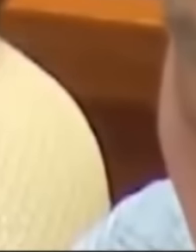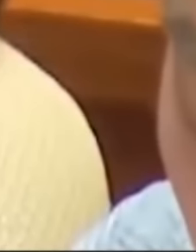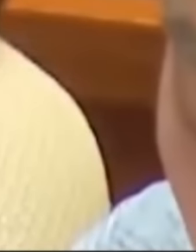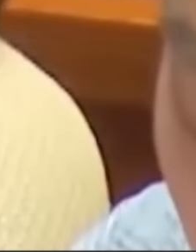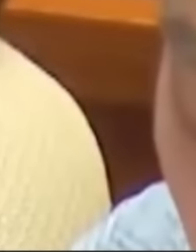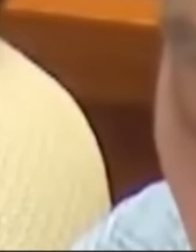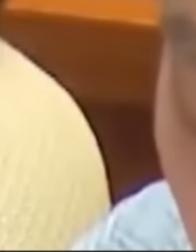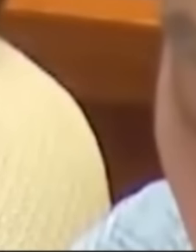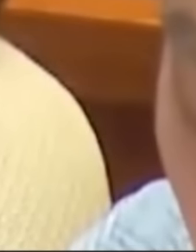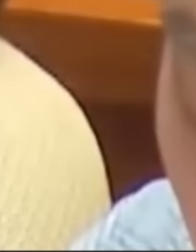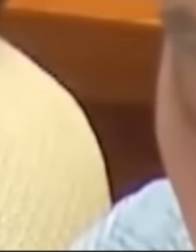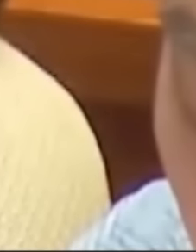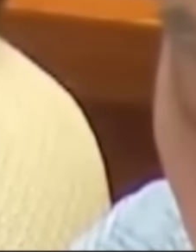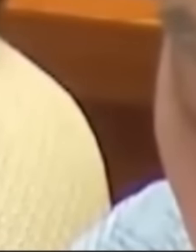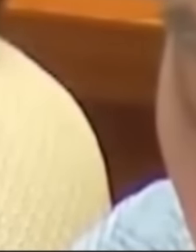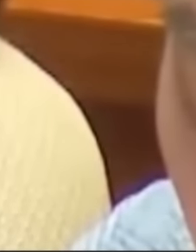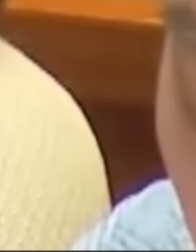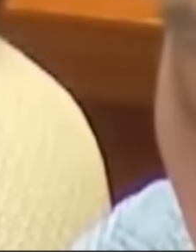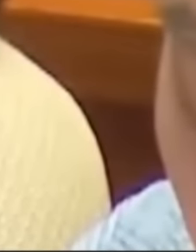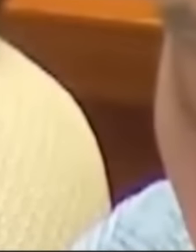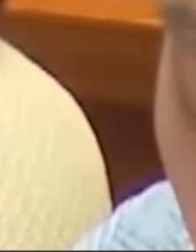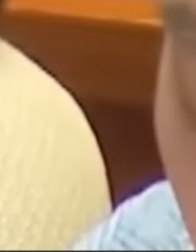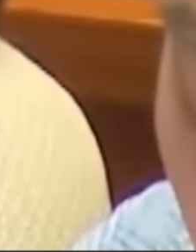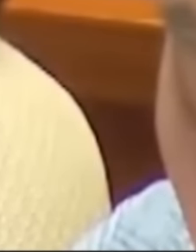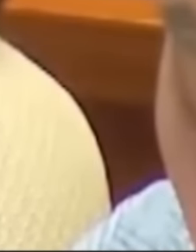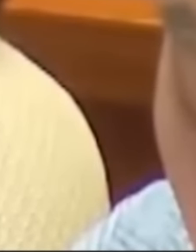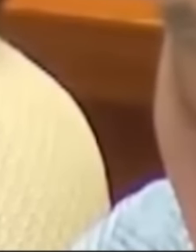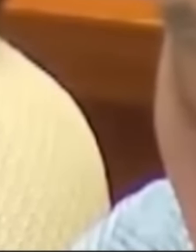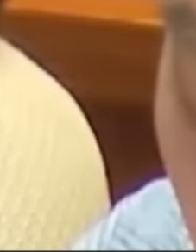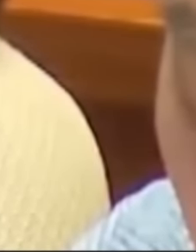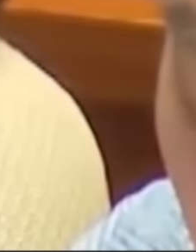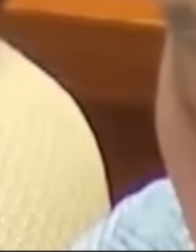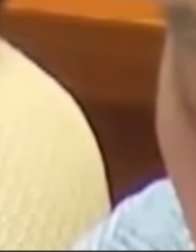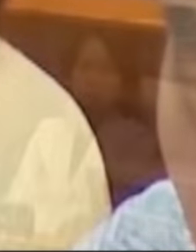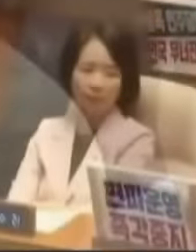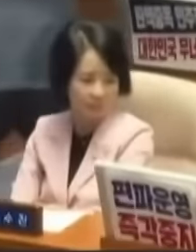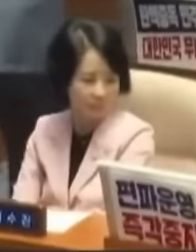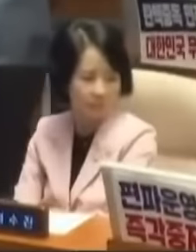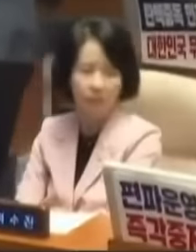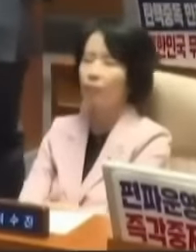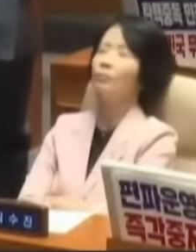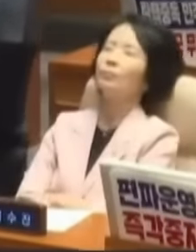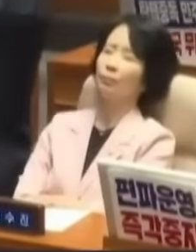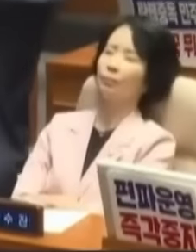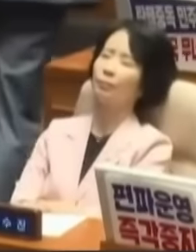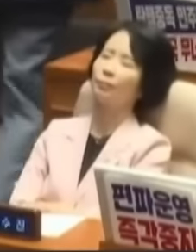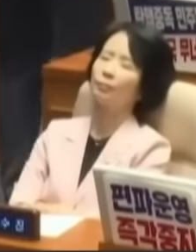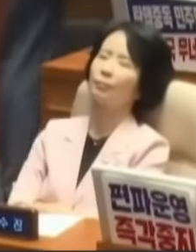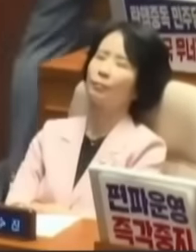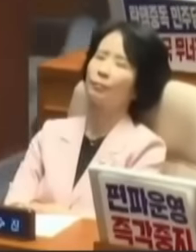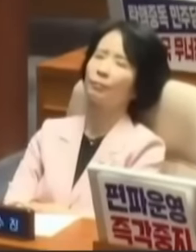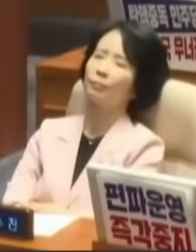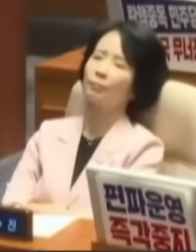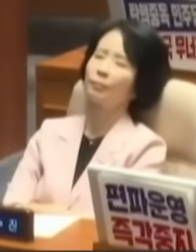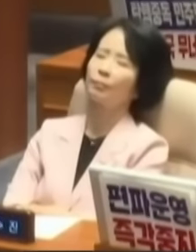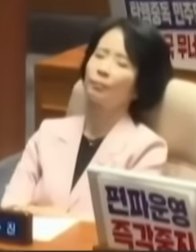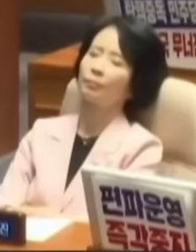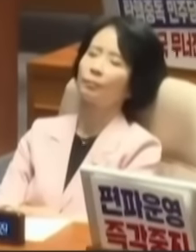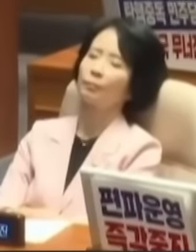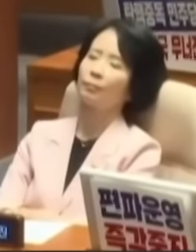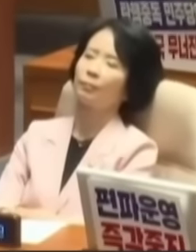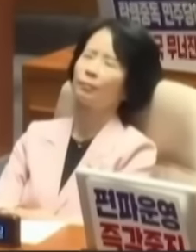같네요 최종적으로 제희가 이제 계속 주무 했는데 합하 주무시는 거 같아요 명령한네